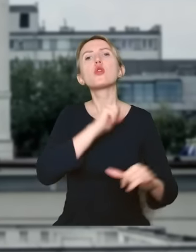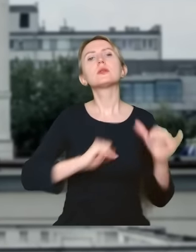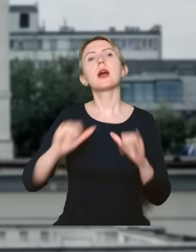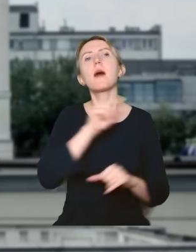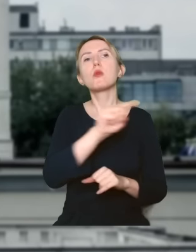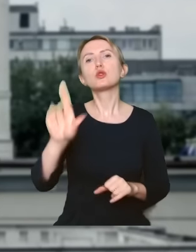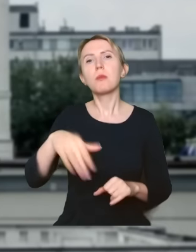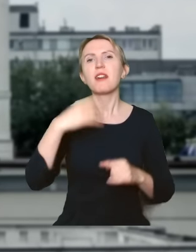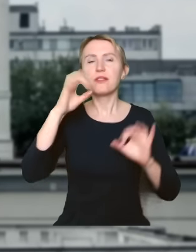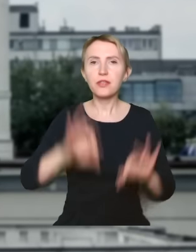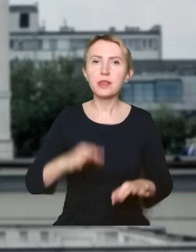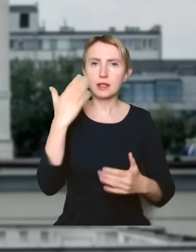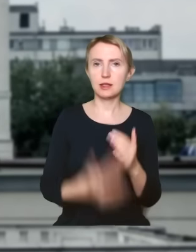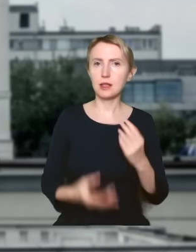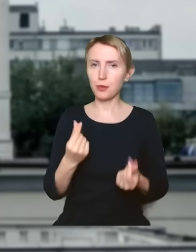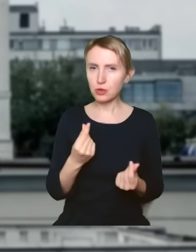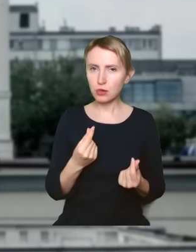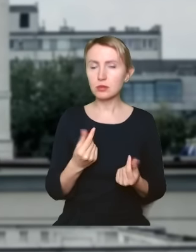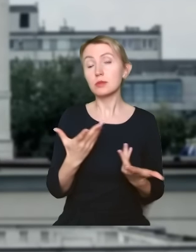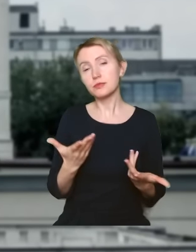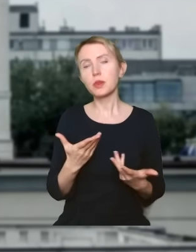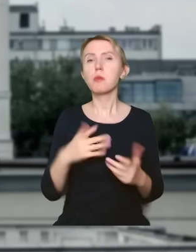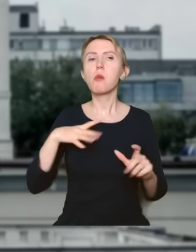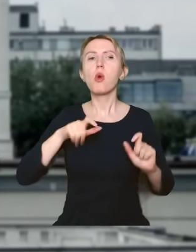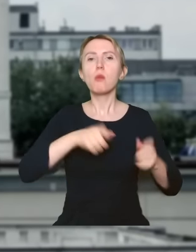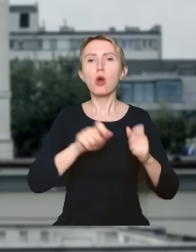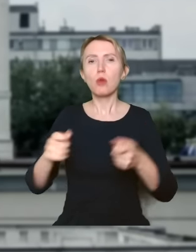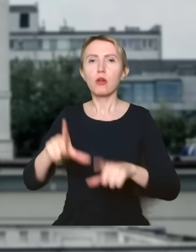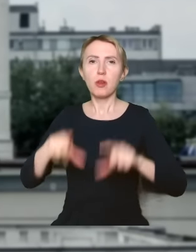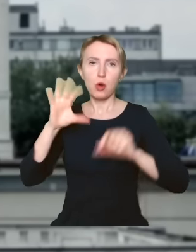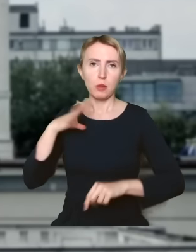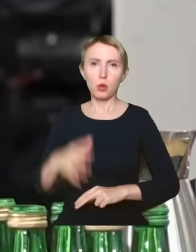winni zmarnowania pieniędzy, ponieważ zablokowali wybory.